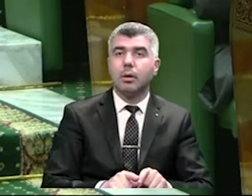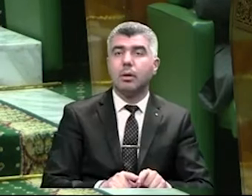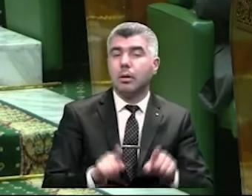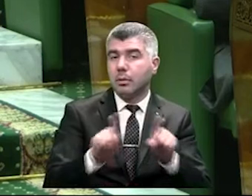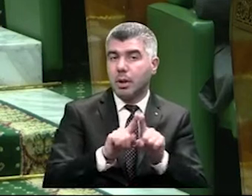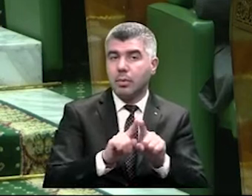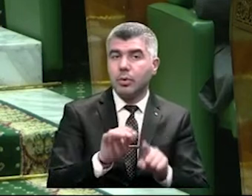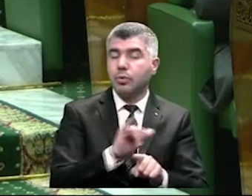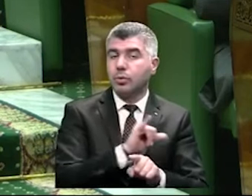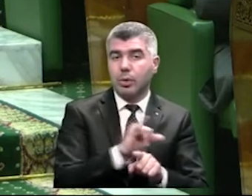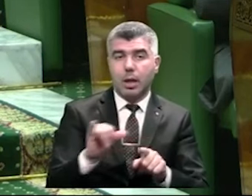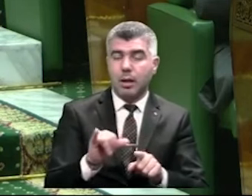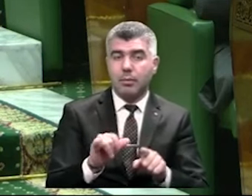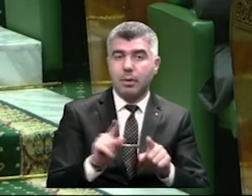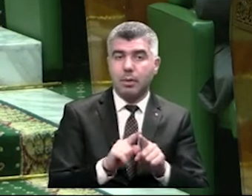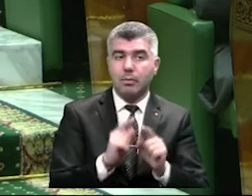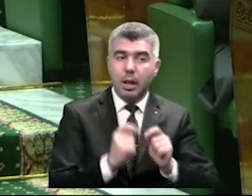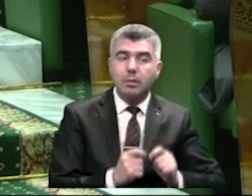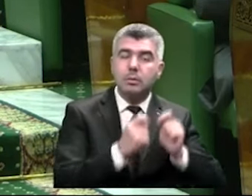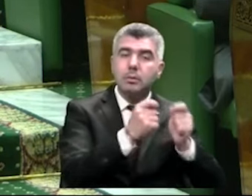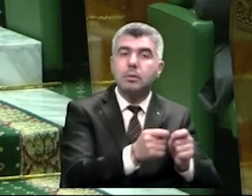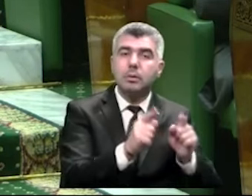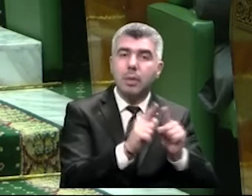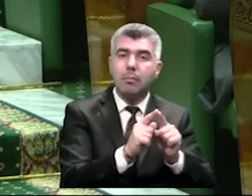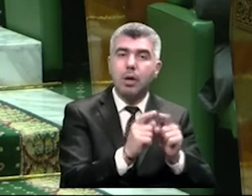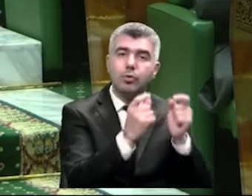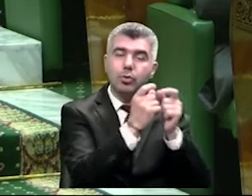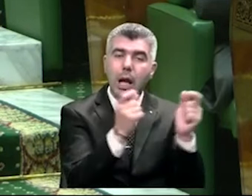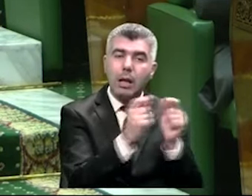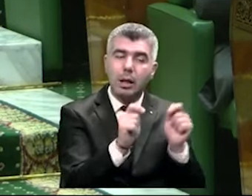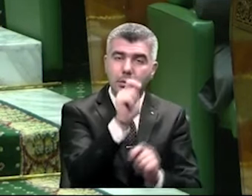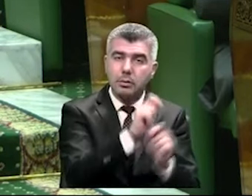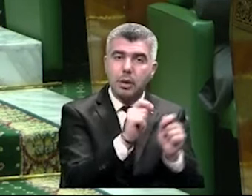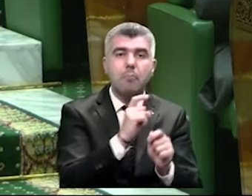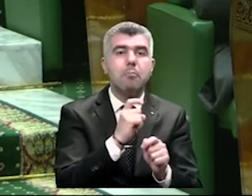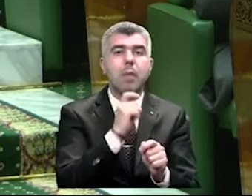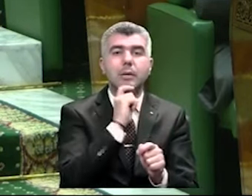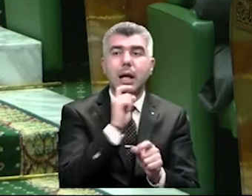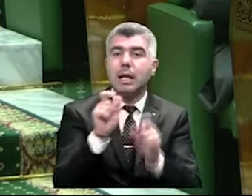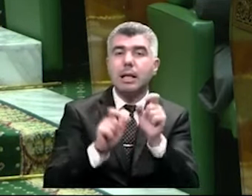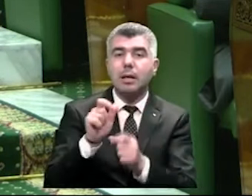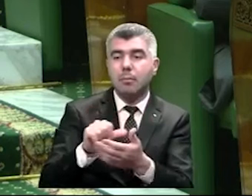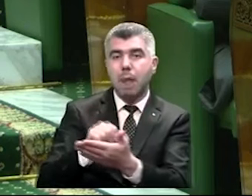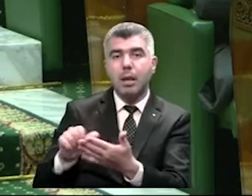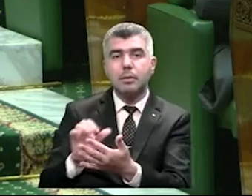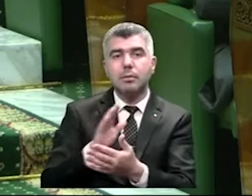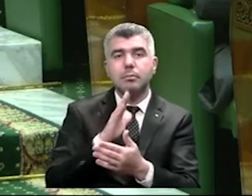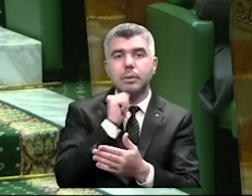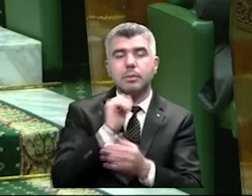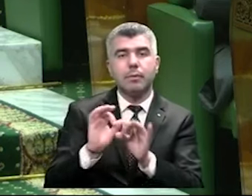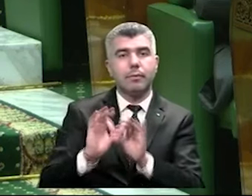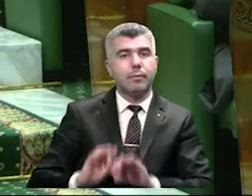يمكن اننا نعطيو الصفقه والمسطره ديال نزع الملكيه او تسويه العقار مازال ما تصف لان ك تخلق مشاكل كبيره للوزاره